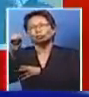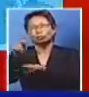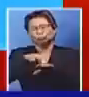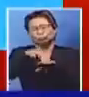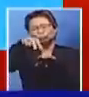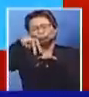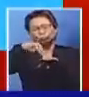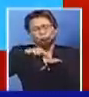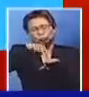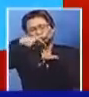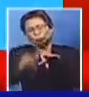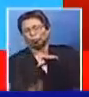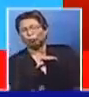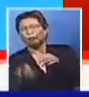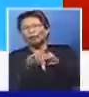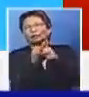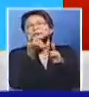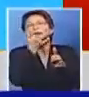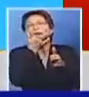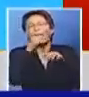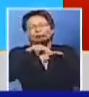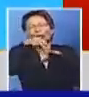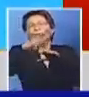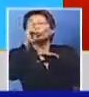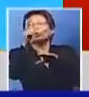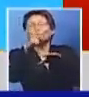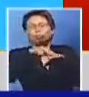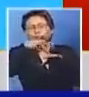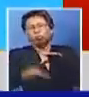pertama. Kesilapan di terjunan kedua dengan hanya